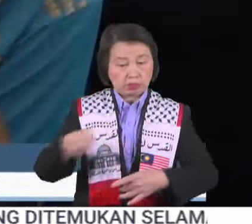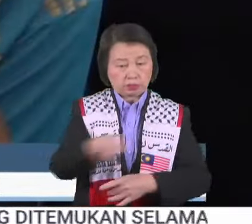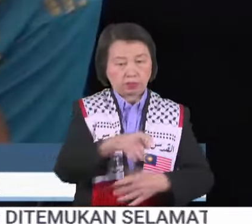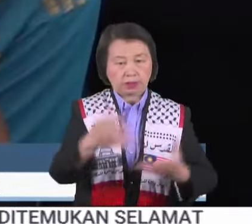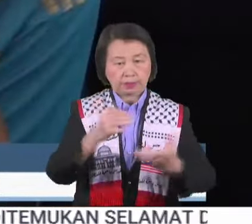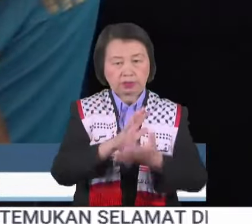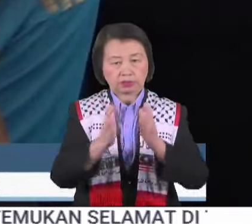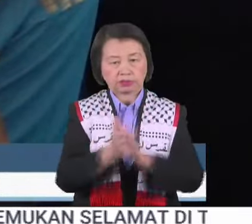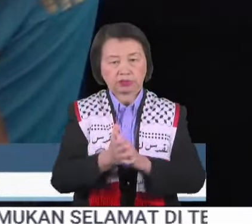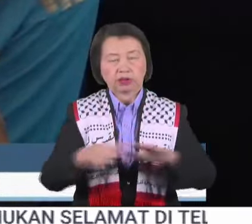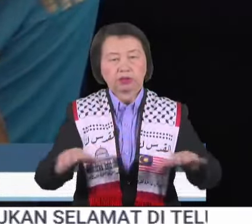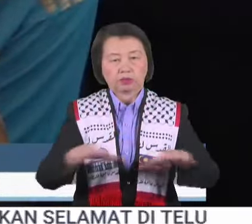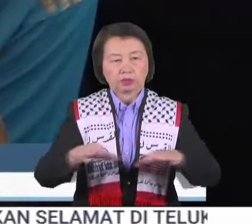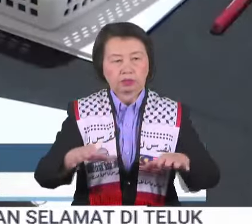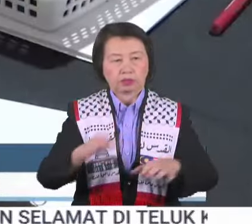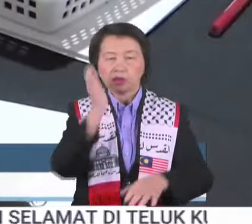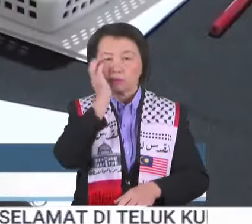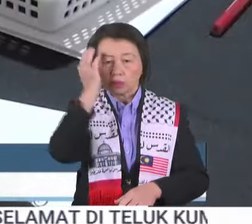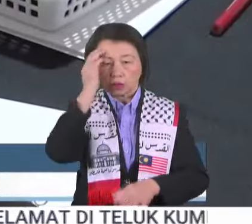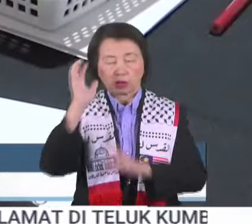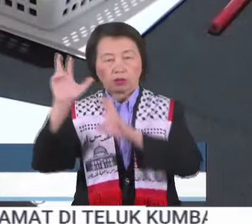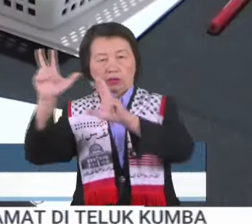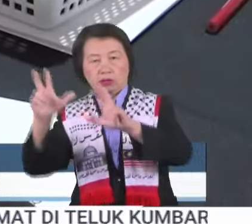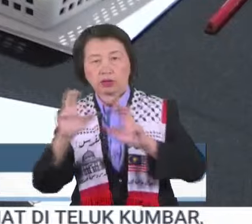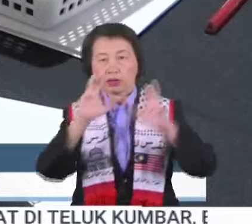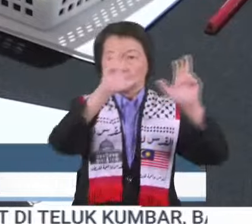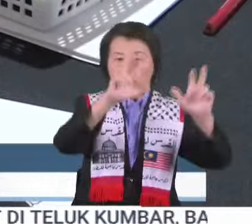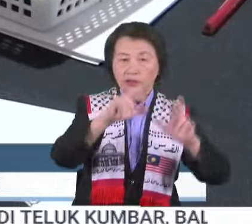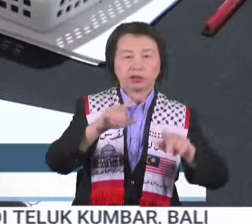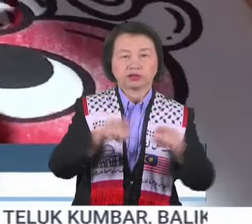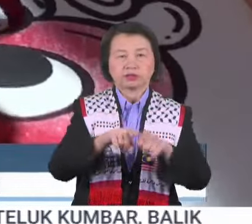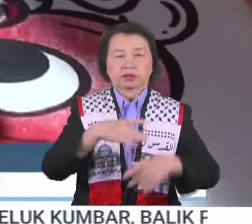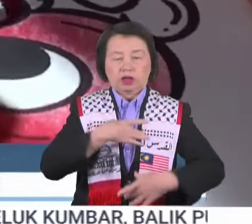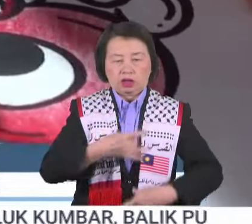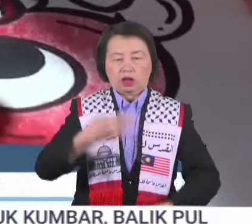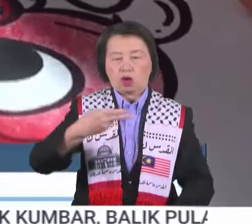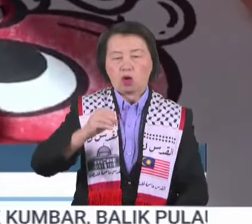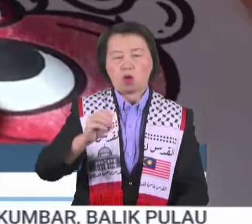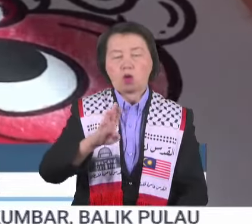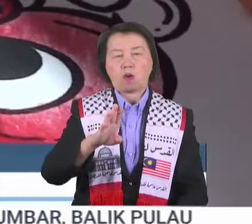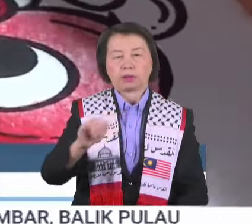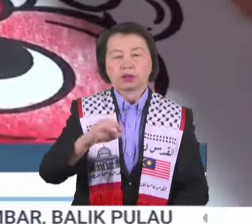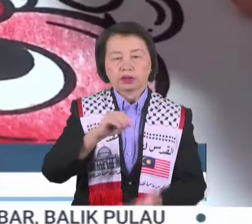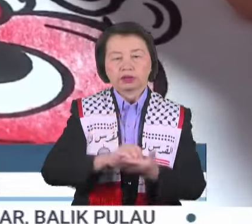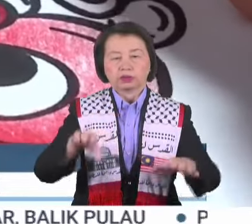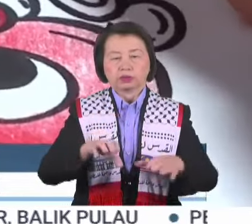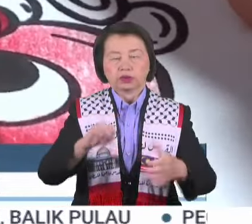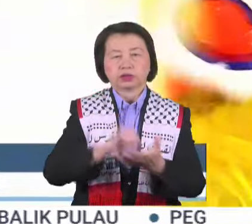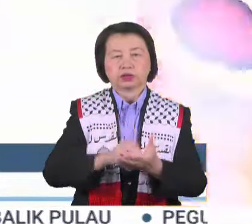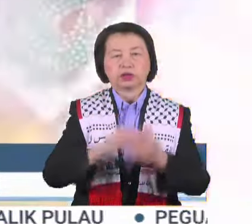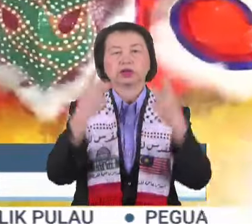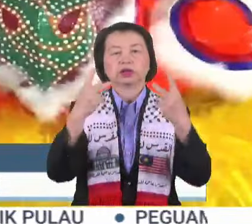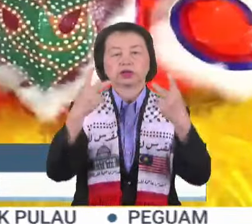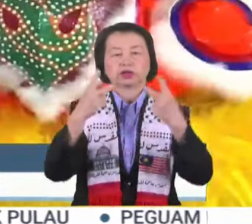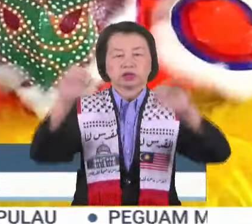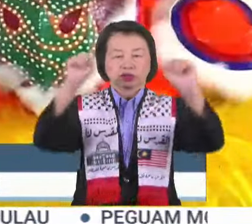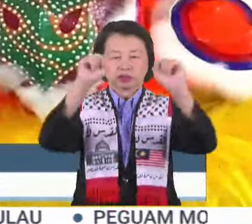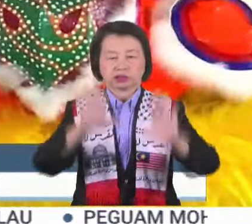yang mahu menjadikan pembuatan kepala singa sebagai hobi. Latihan dibuat di kedainya di Shah Alam, Selangor.